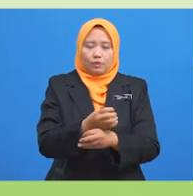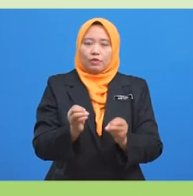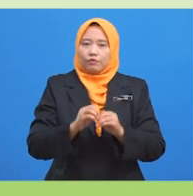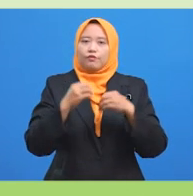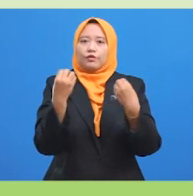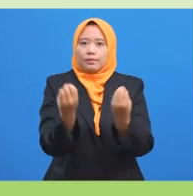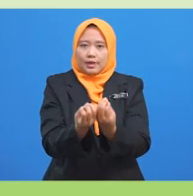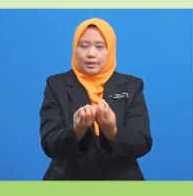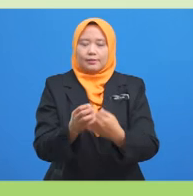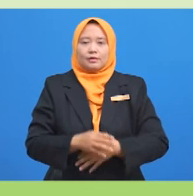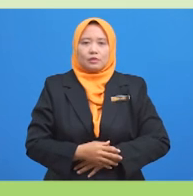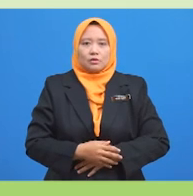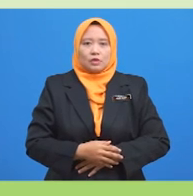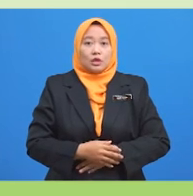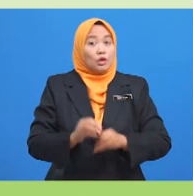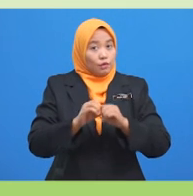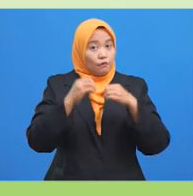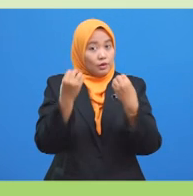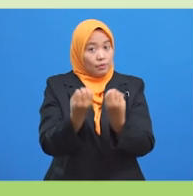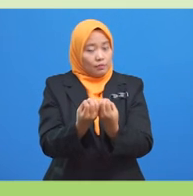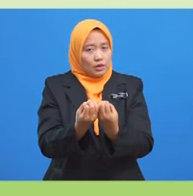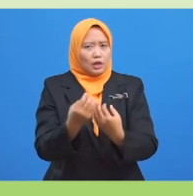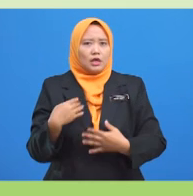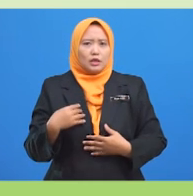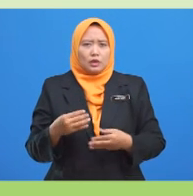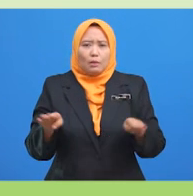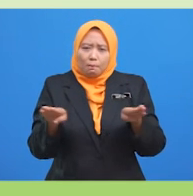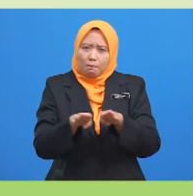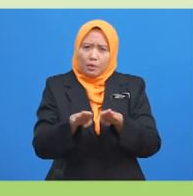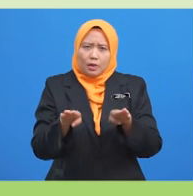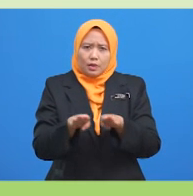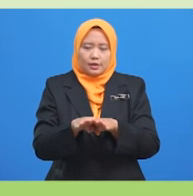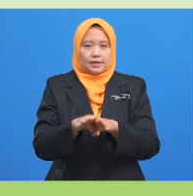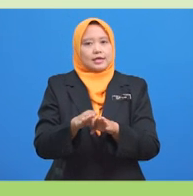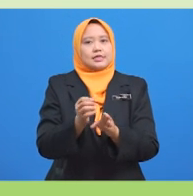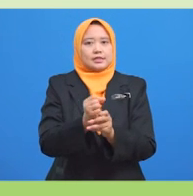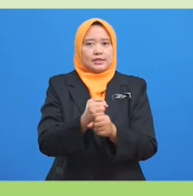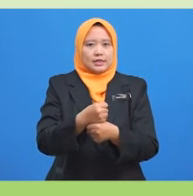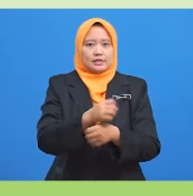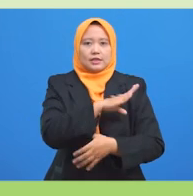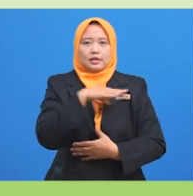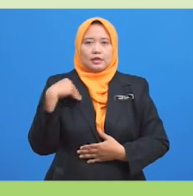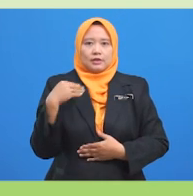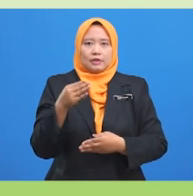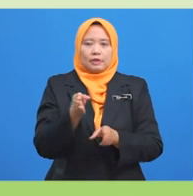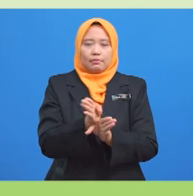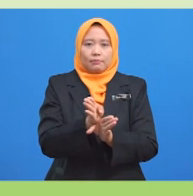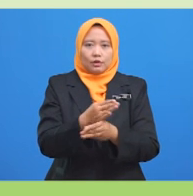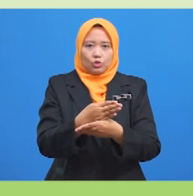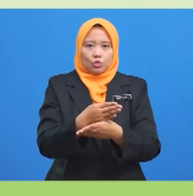Firma wujud dalam pelbagai saiz dan bentuk. Ada firma kecil dan ada pula firma yang bersaiz